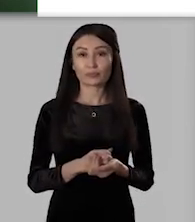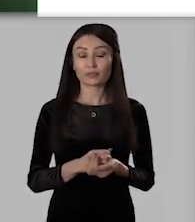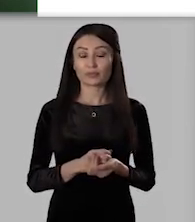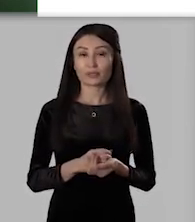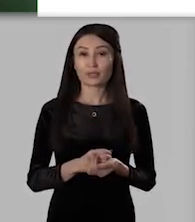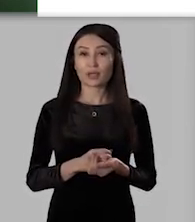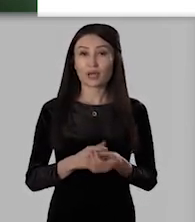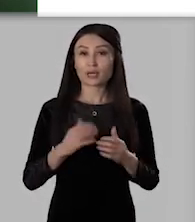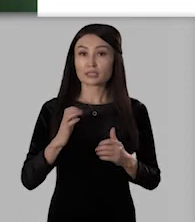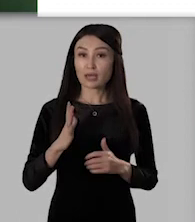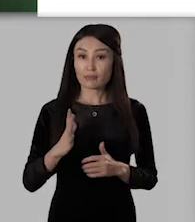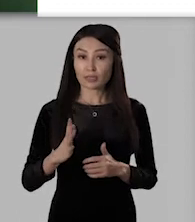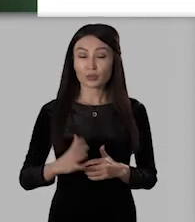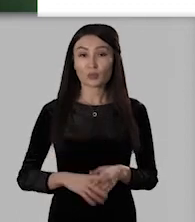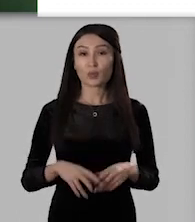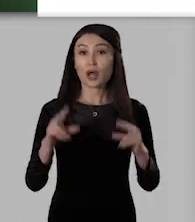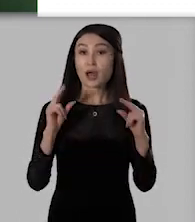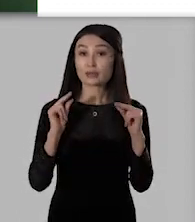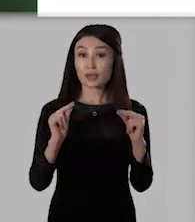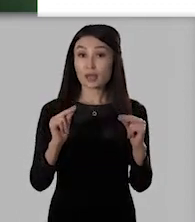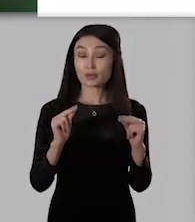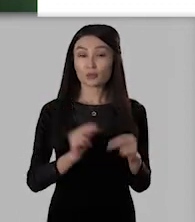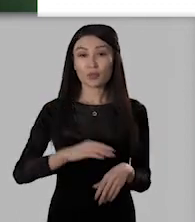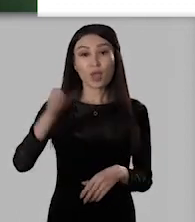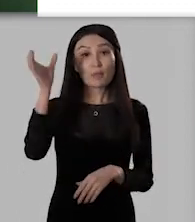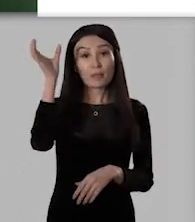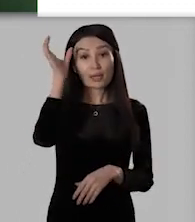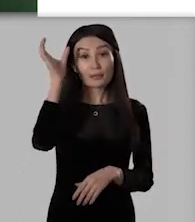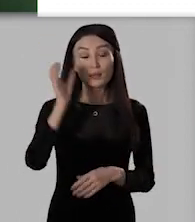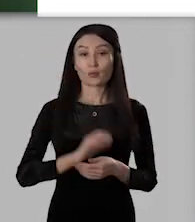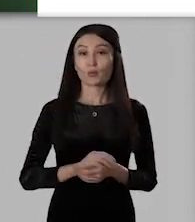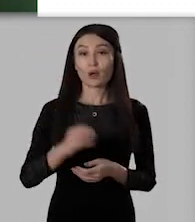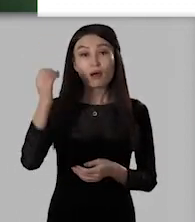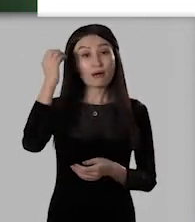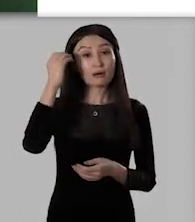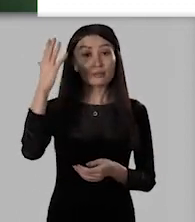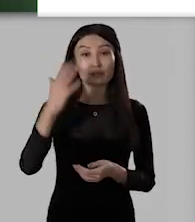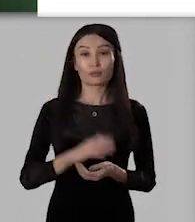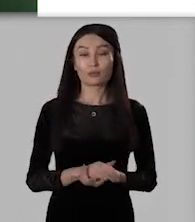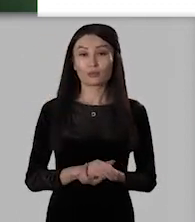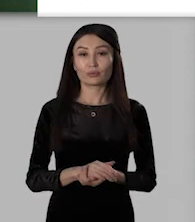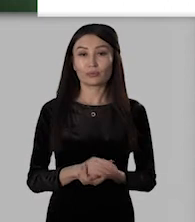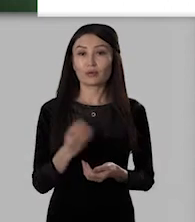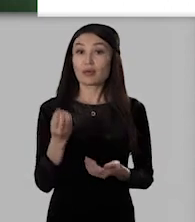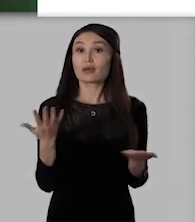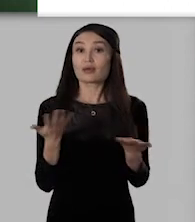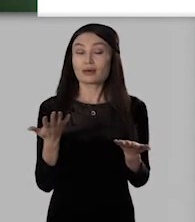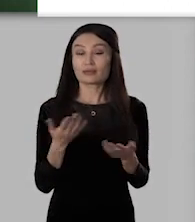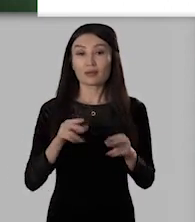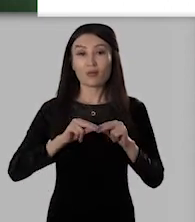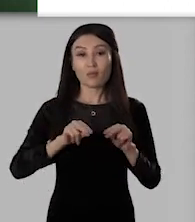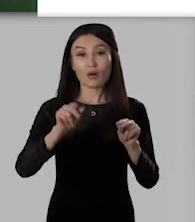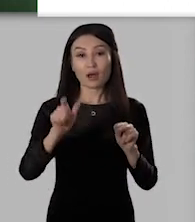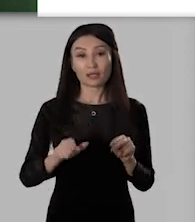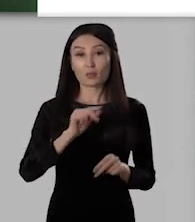Сабырдуу мугалим, адилеттүү, билимдүү, акылдуу мугалим дагы кандай мугалим